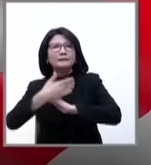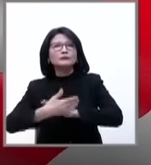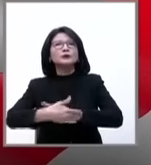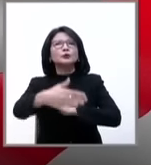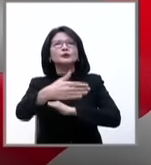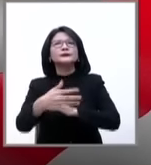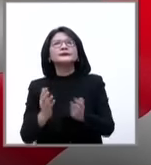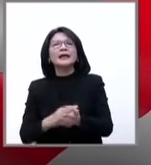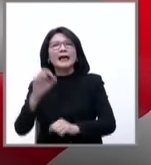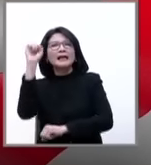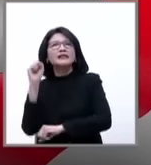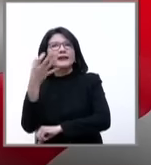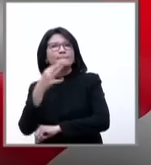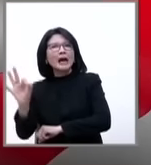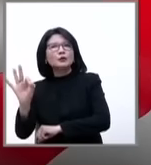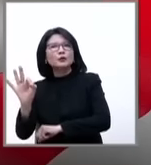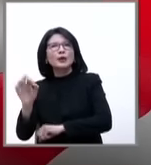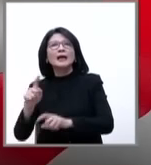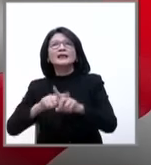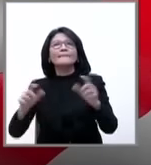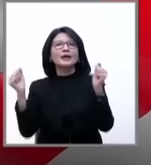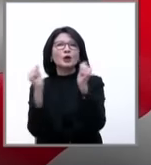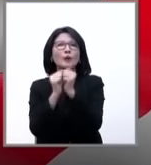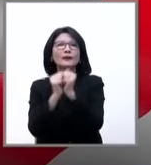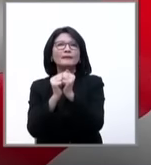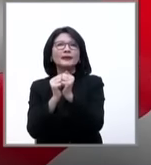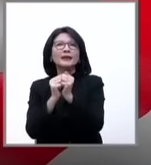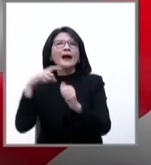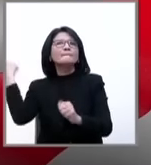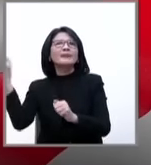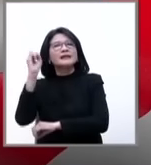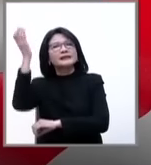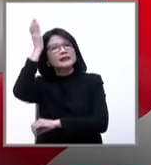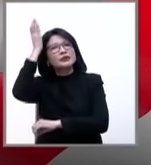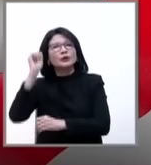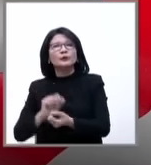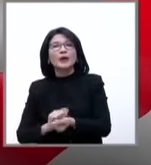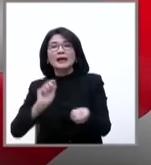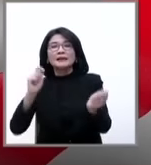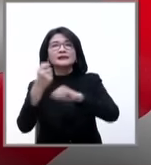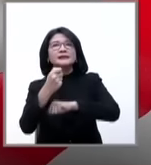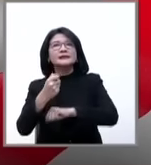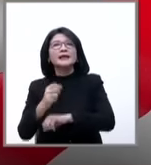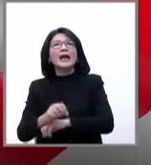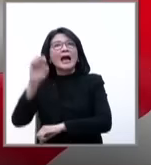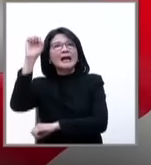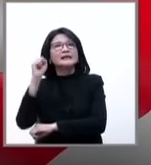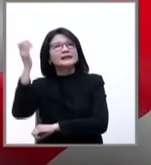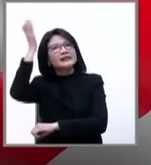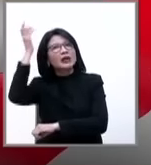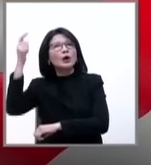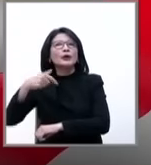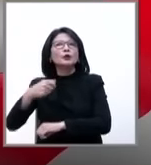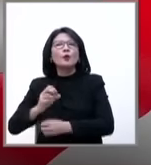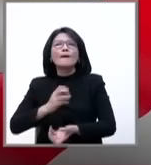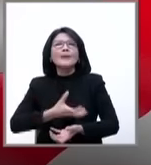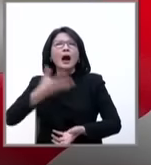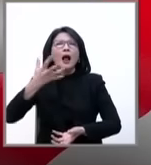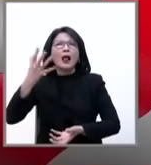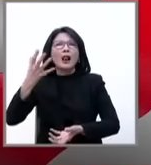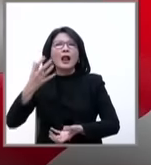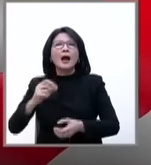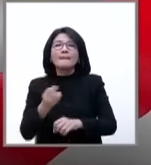dan cara pandang orang, cara pandang kandidat tentang kontestan, cara pandang kandidat tentang lawan. Jangan